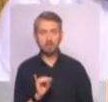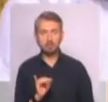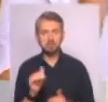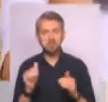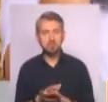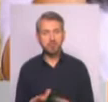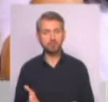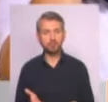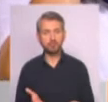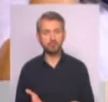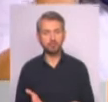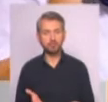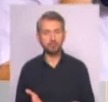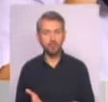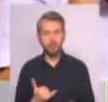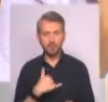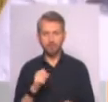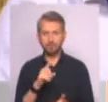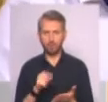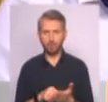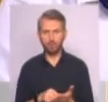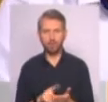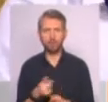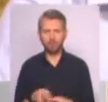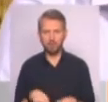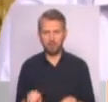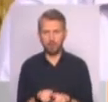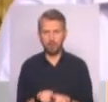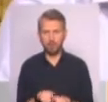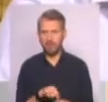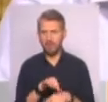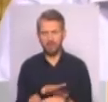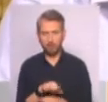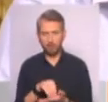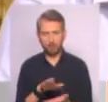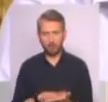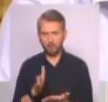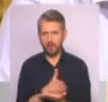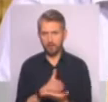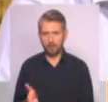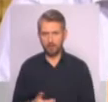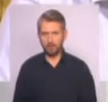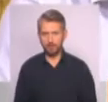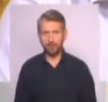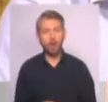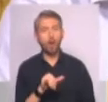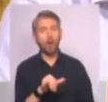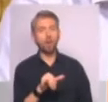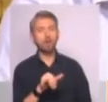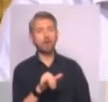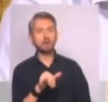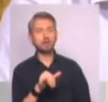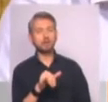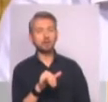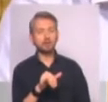меньше. У меня вопрос, что это такое? Не ведется учет совершенно. А у вас є